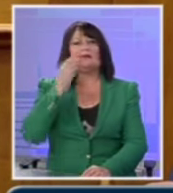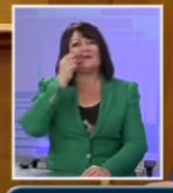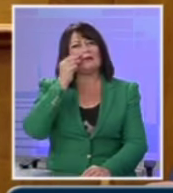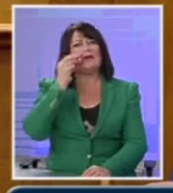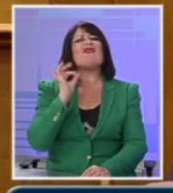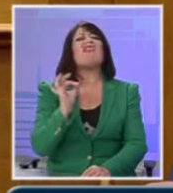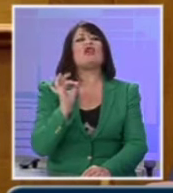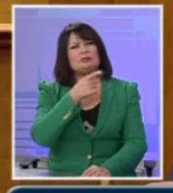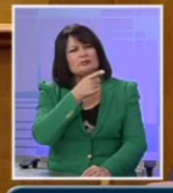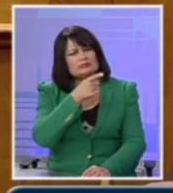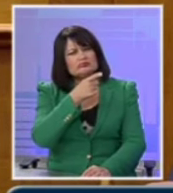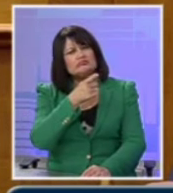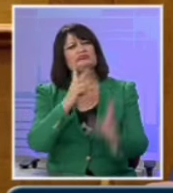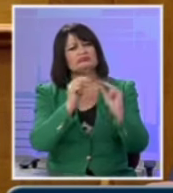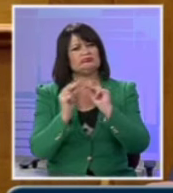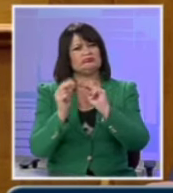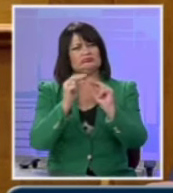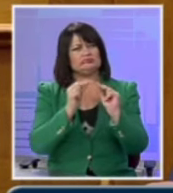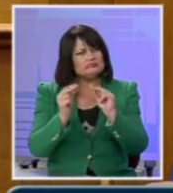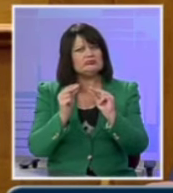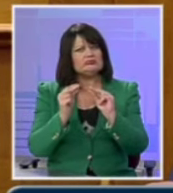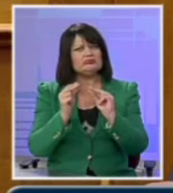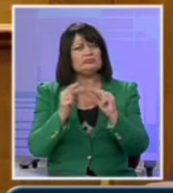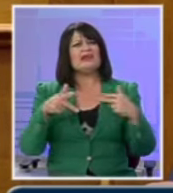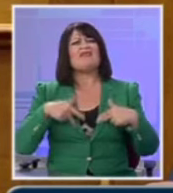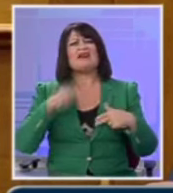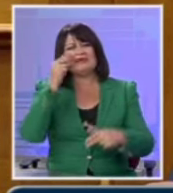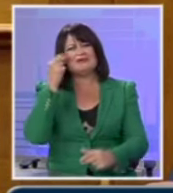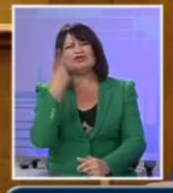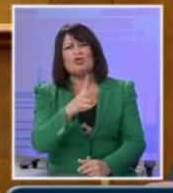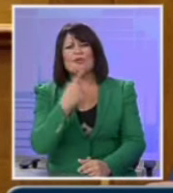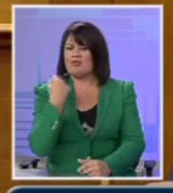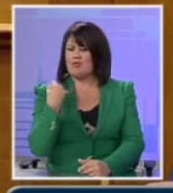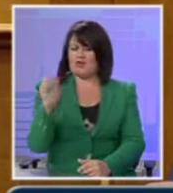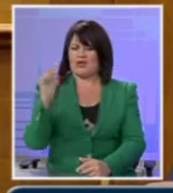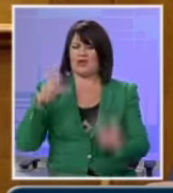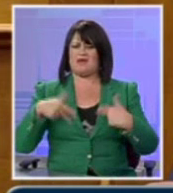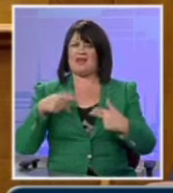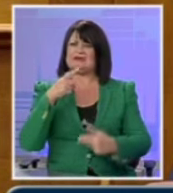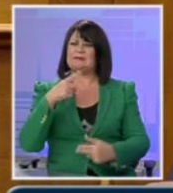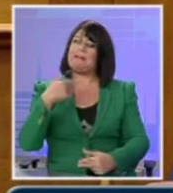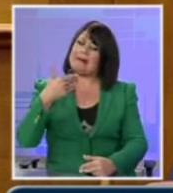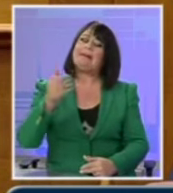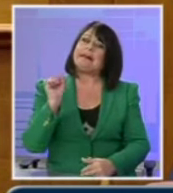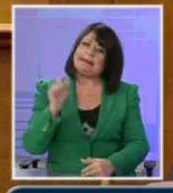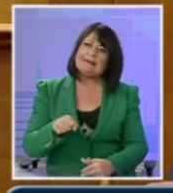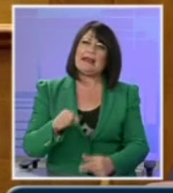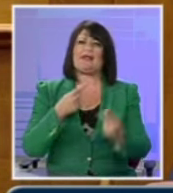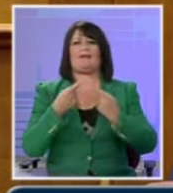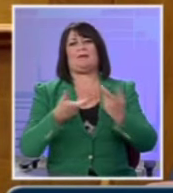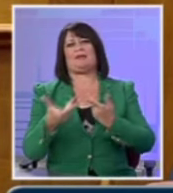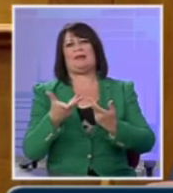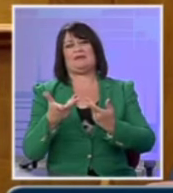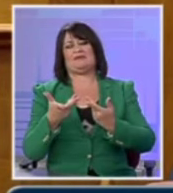αυτή τη συζήτηση. Δεν είναι άλλος παρά η κυβέρνηση της ΦΥΡΟΜ που αρνήθηκε αρχικά και τελικά συμφώνησε σε αυτή τη